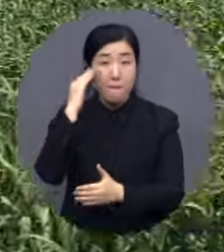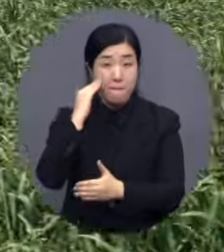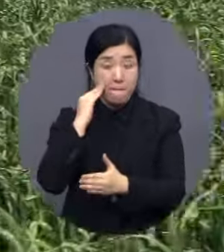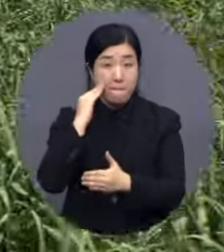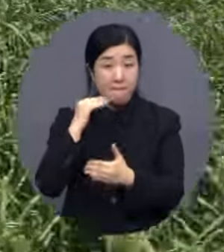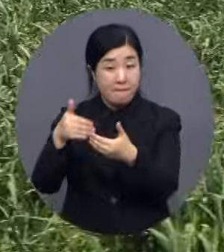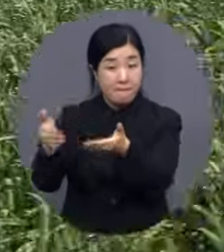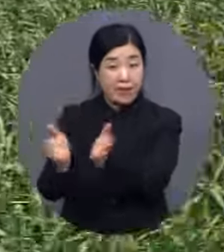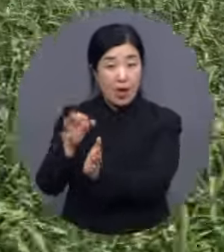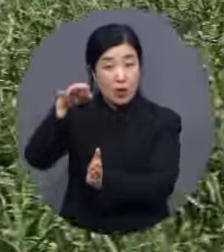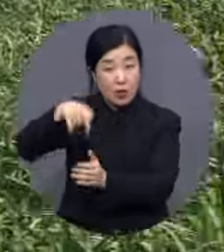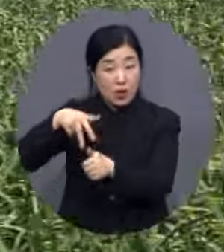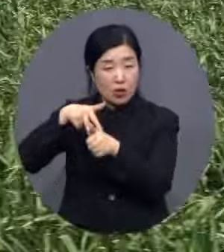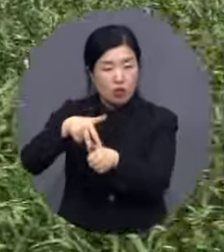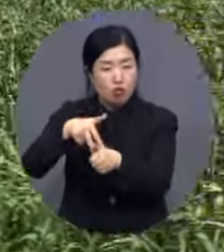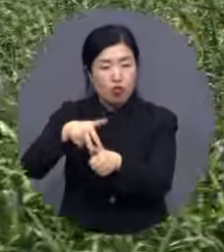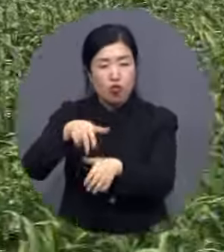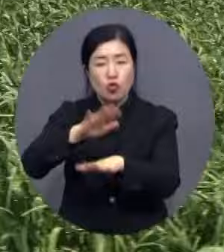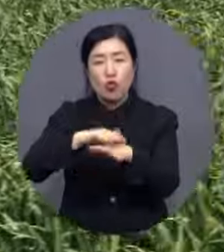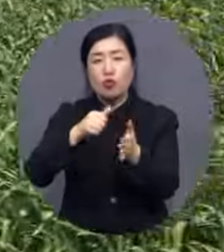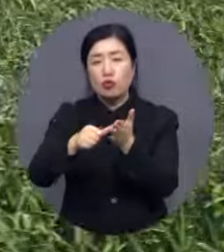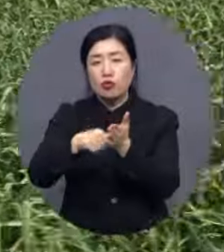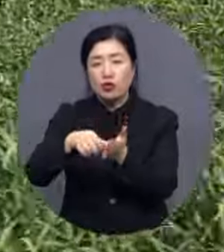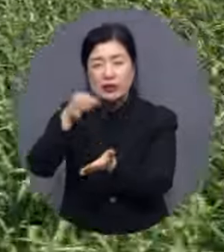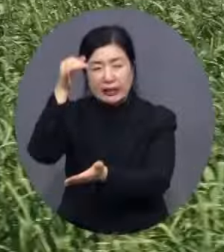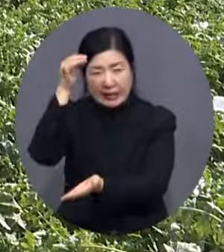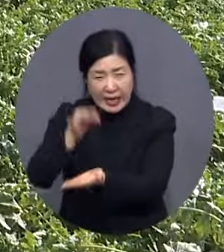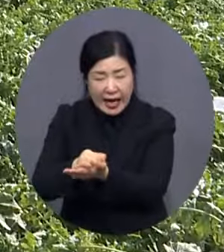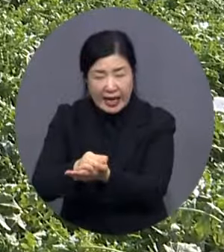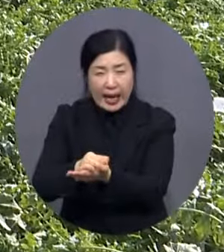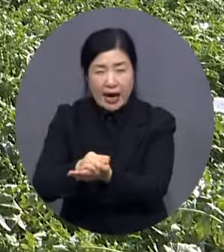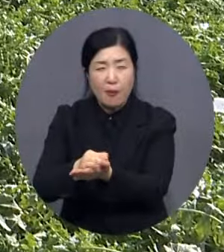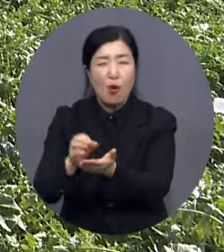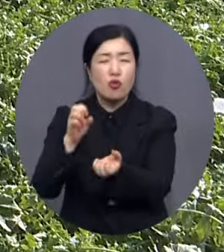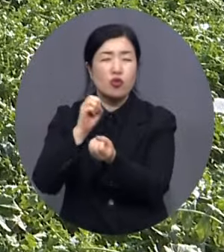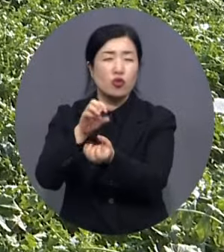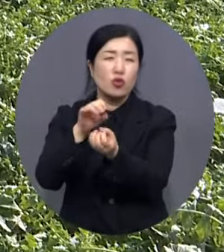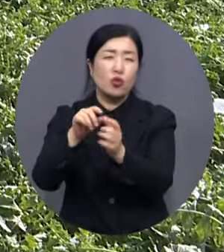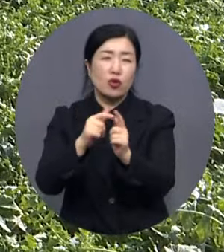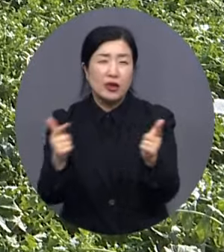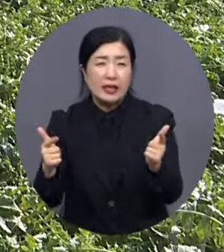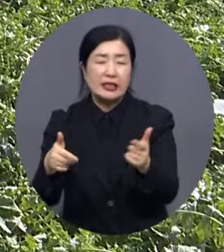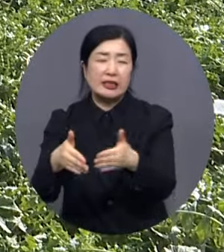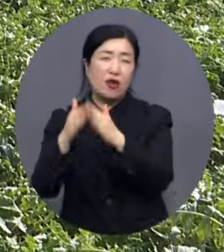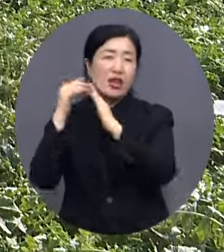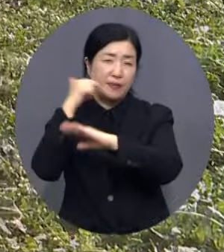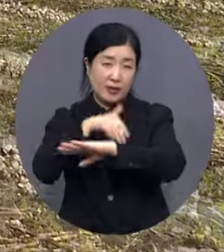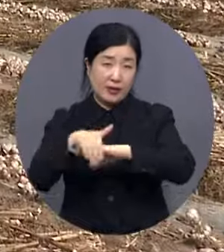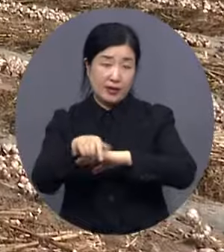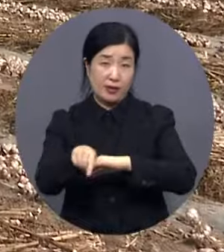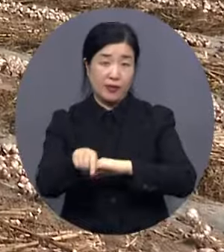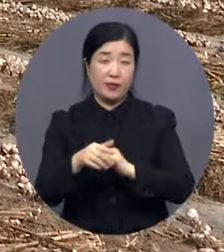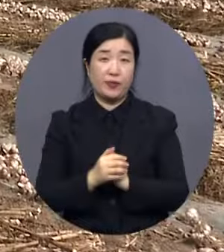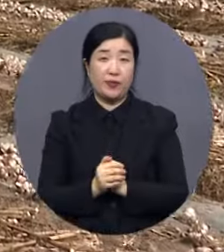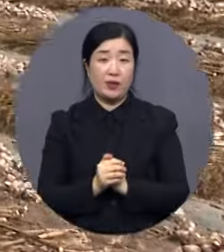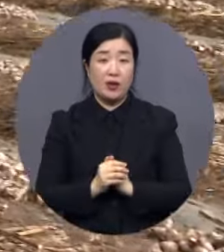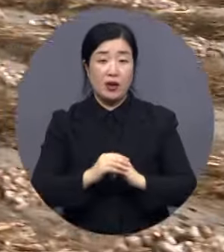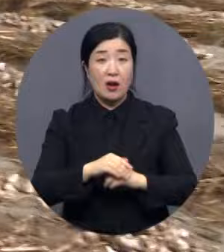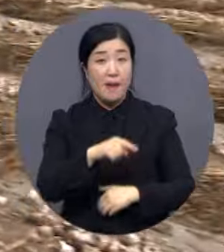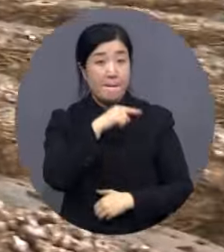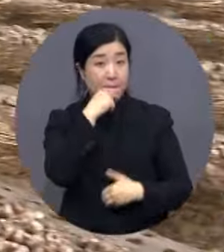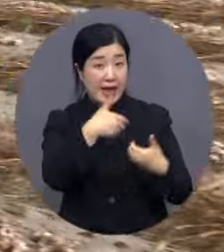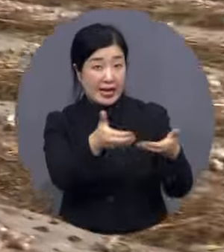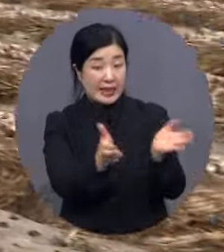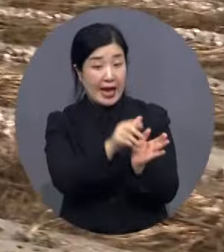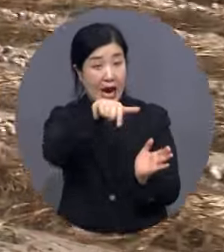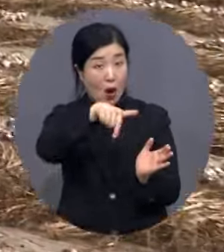후보는 농산물 최저 가격 보장제 제주 농수산식품 유통공사 설립 등을 내놨습니다 국민의 힘 고기철